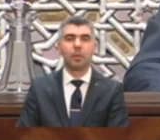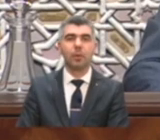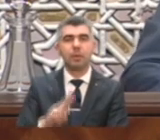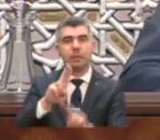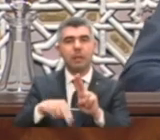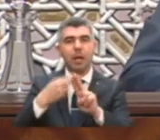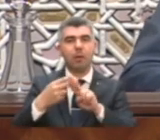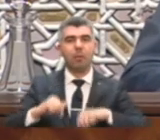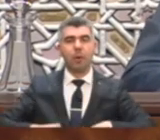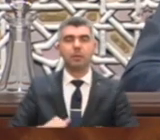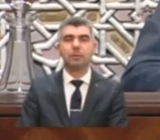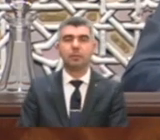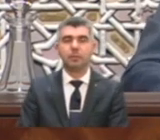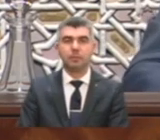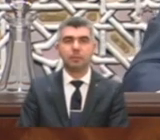الوزيرة، تفضلوا.